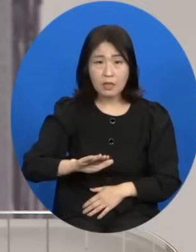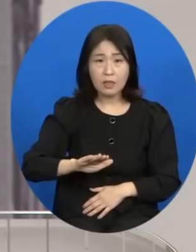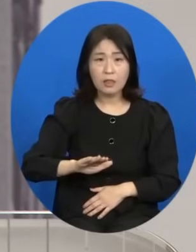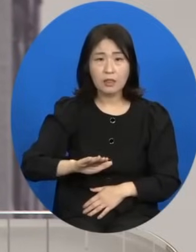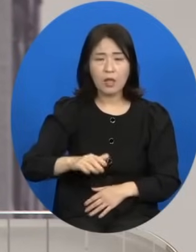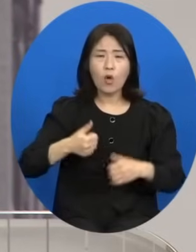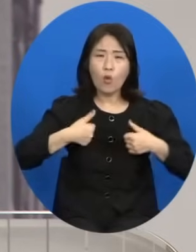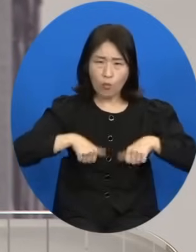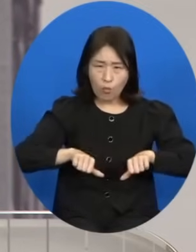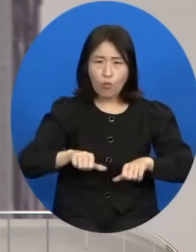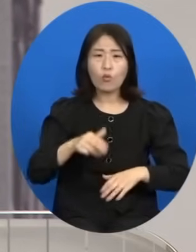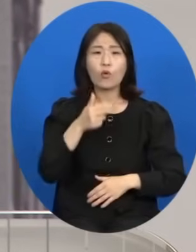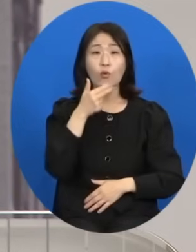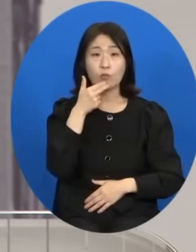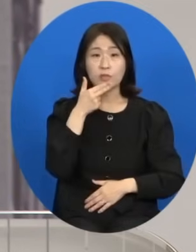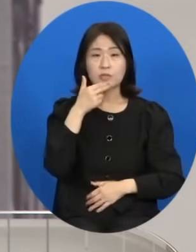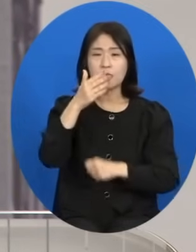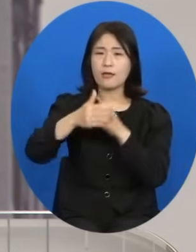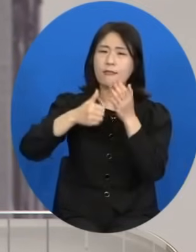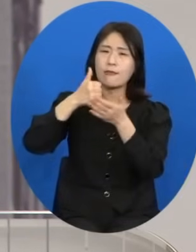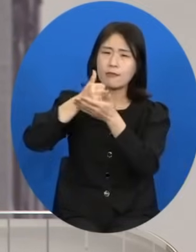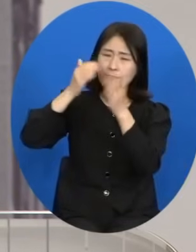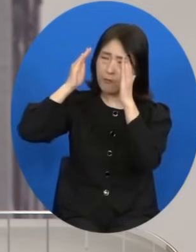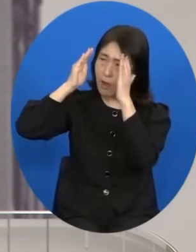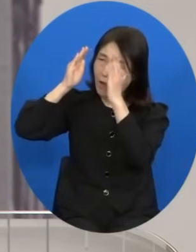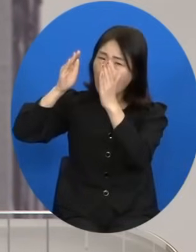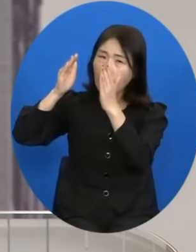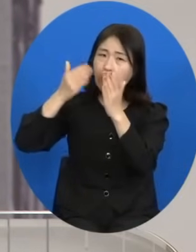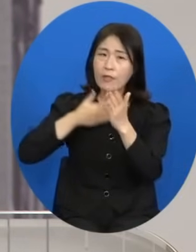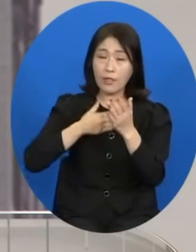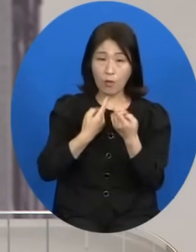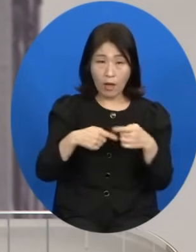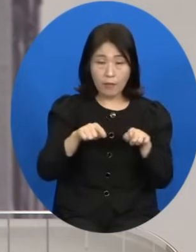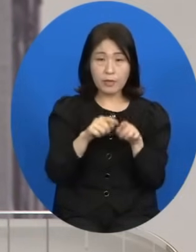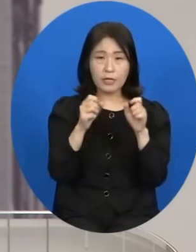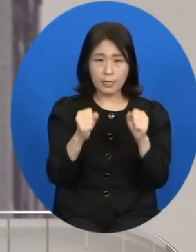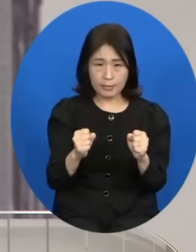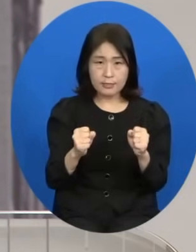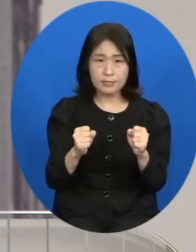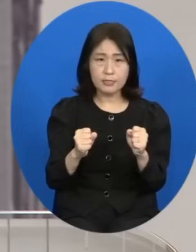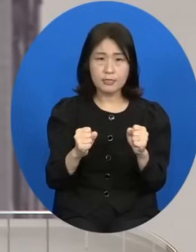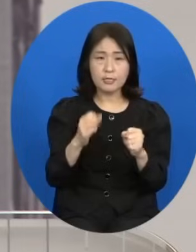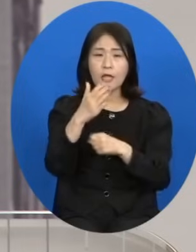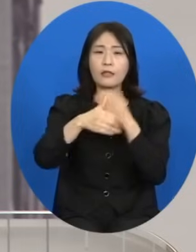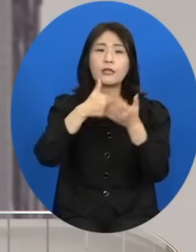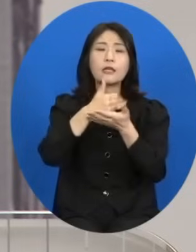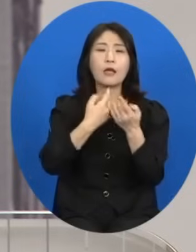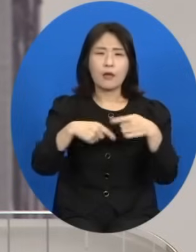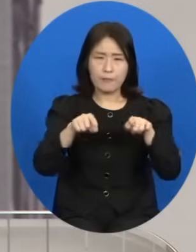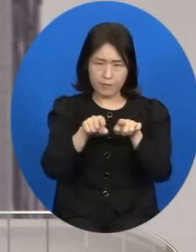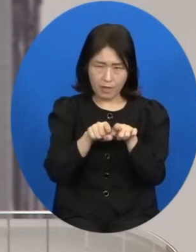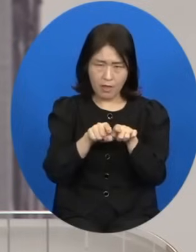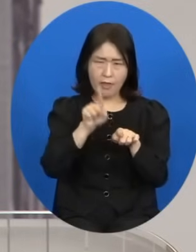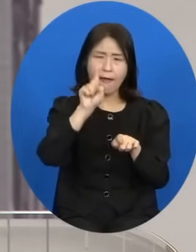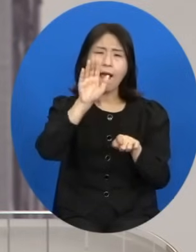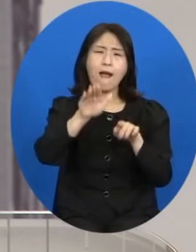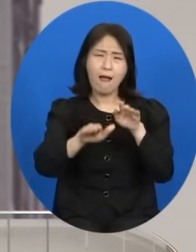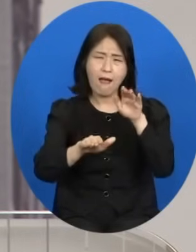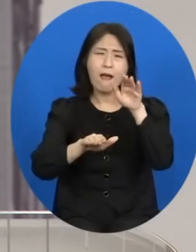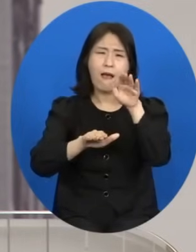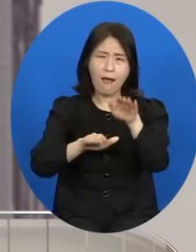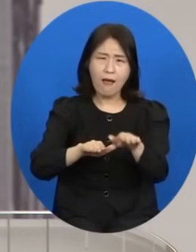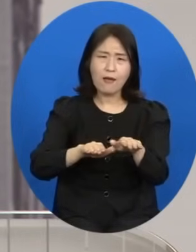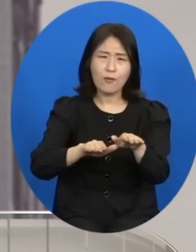포기하지 않고 하나님을 바라보고 나와 함께 하시는 주님과 함께 한걸음 한걸음 가면서 이제는